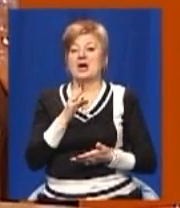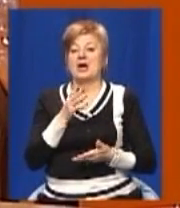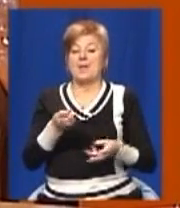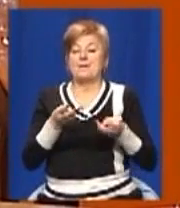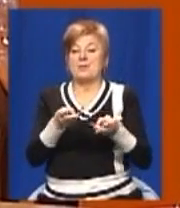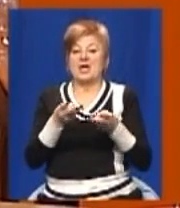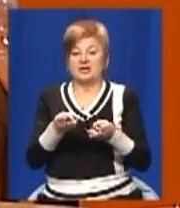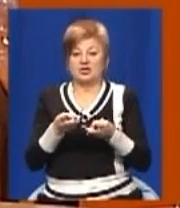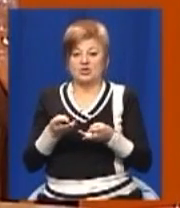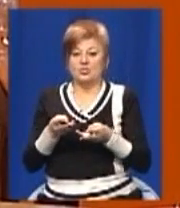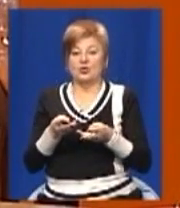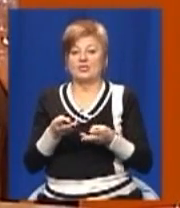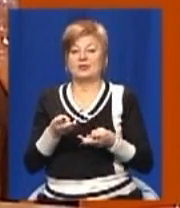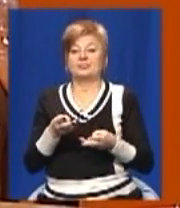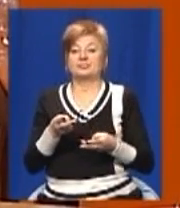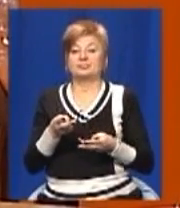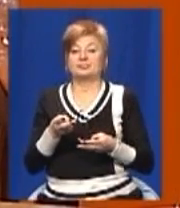запекла,